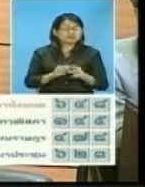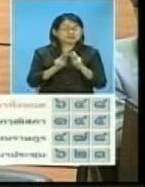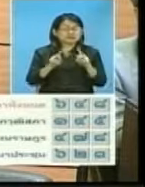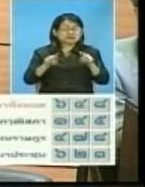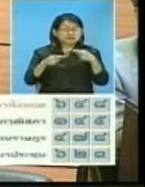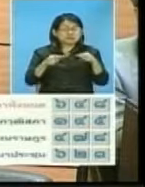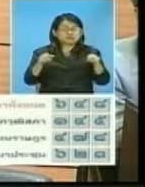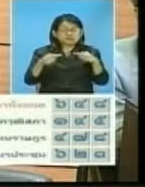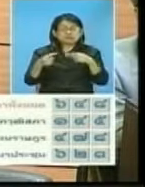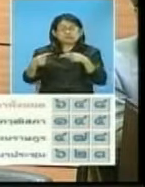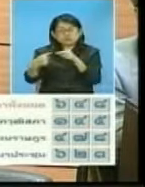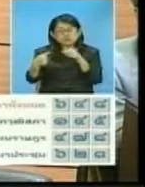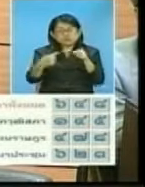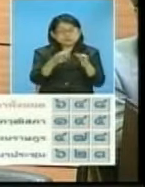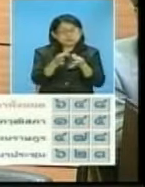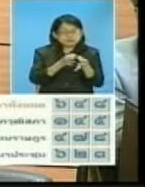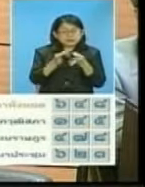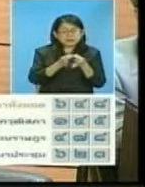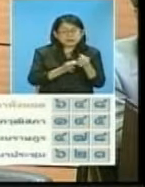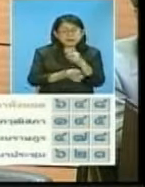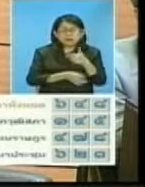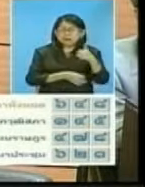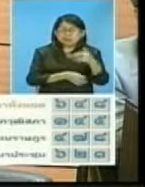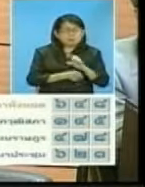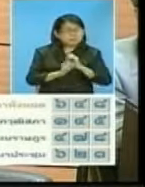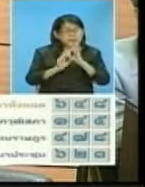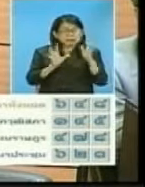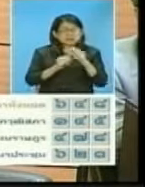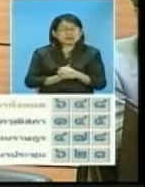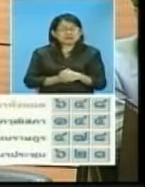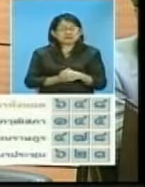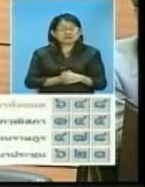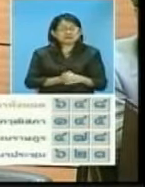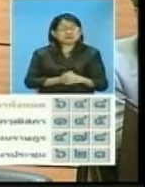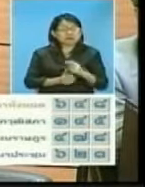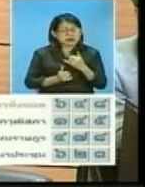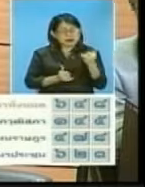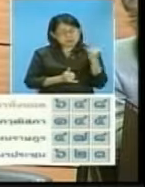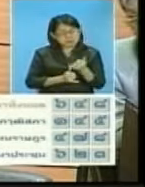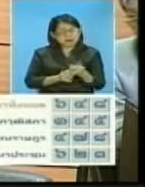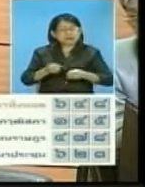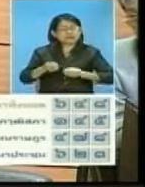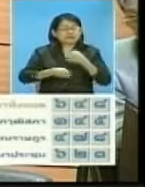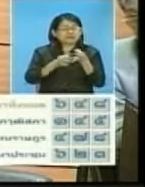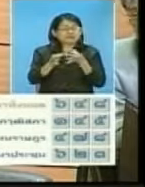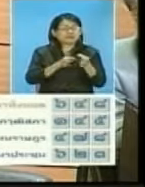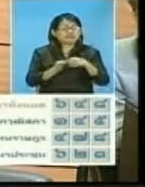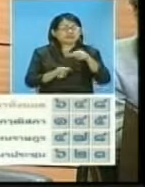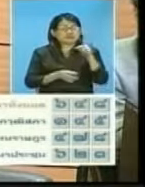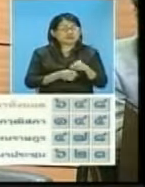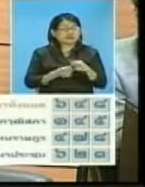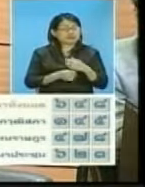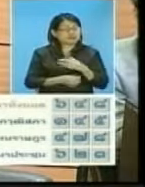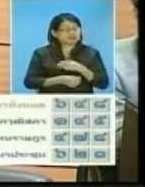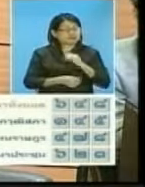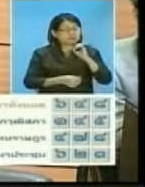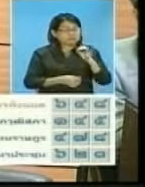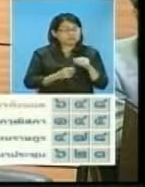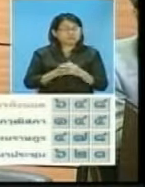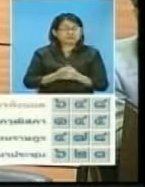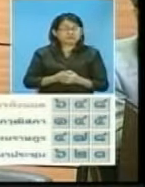ไม่ได้ตอบว่ารับคำแปรยติหรือไม่ให้มาพูดในสภาเพราะฉะนั้นกับผมขอกราบเรียนท่านประธานนะฮะ